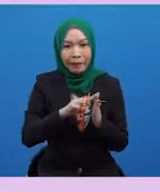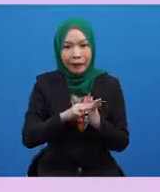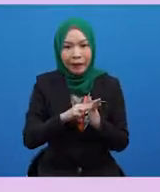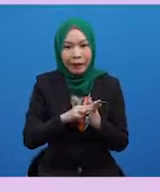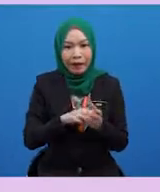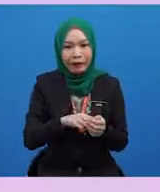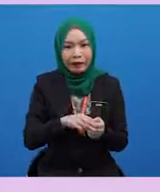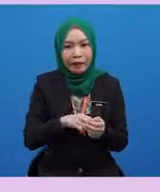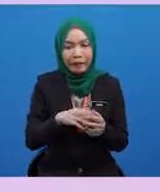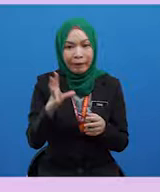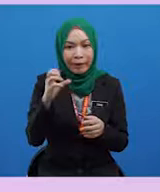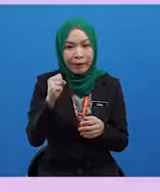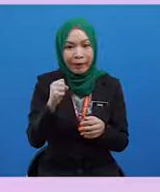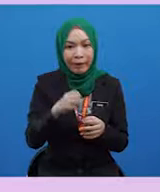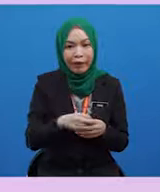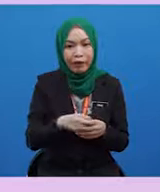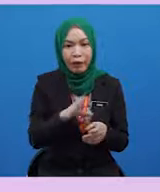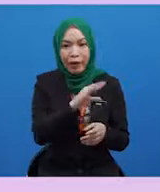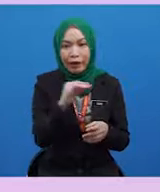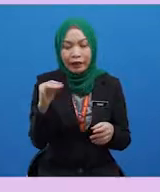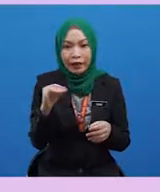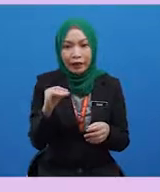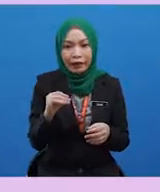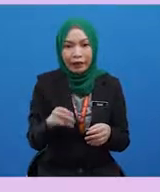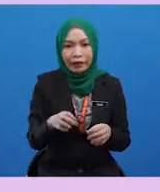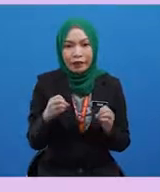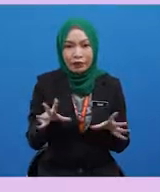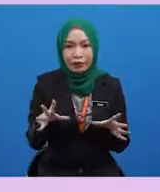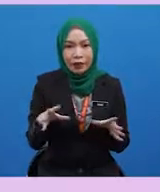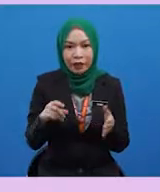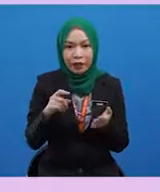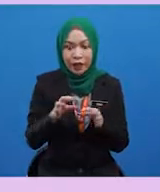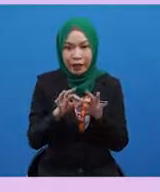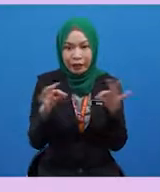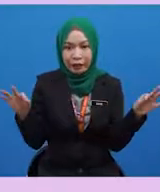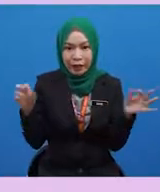dengan sesuatu yang telah dibincangkan dalam ayat sebelumnya.